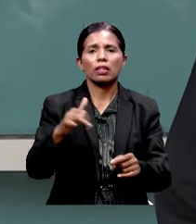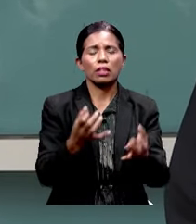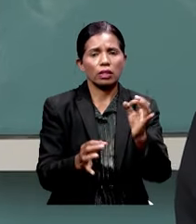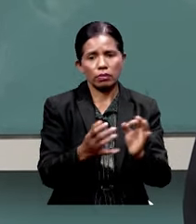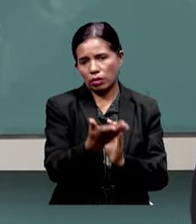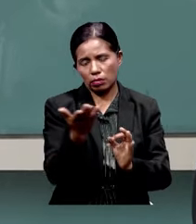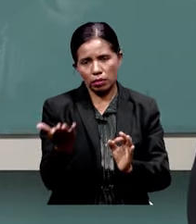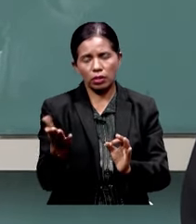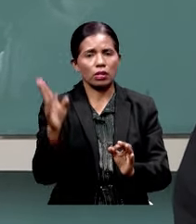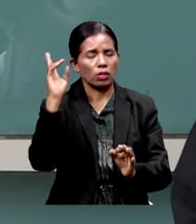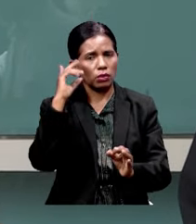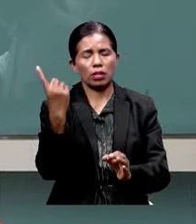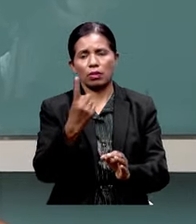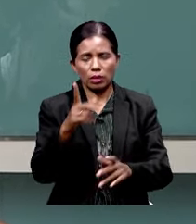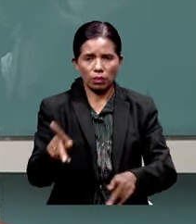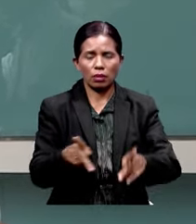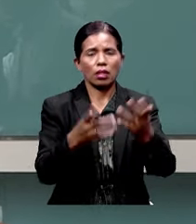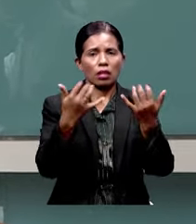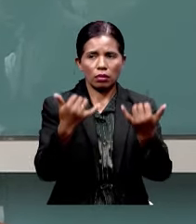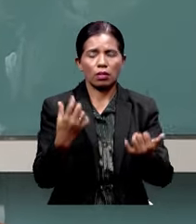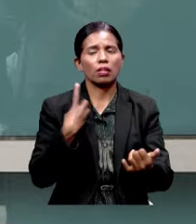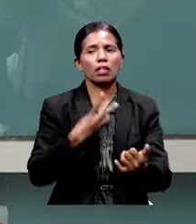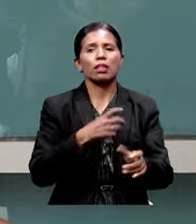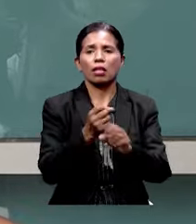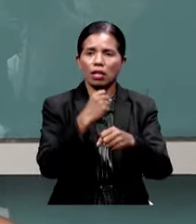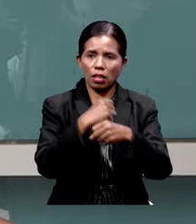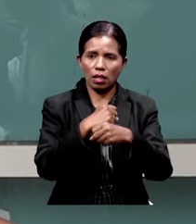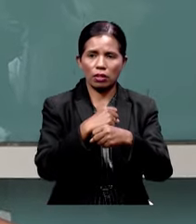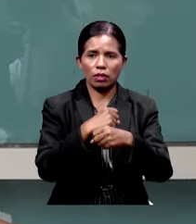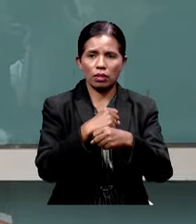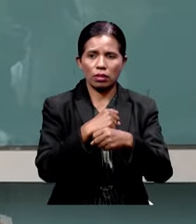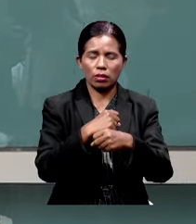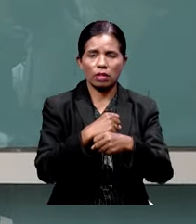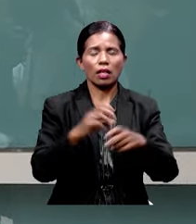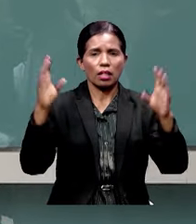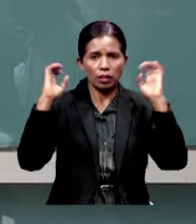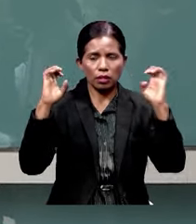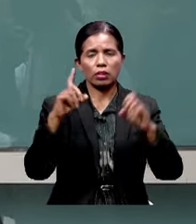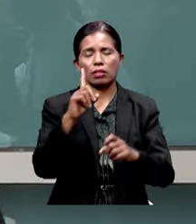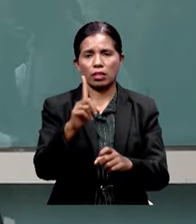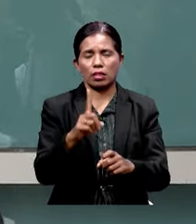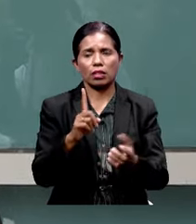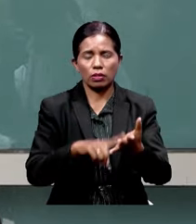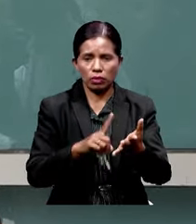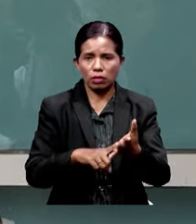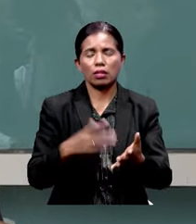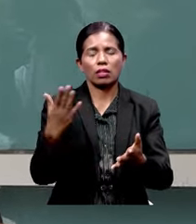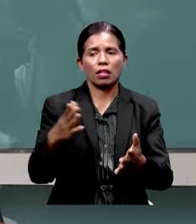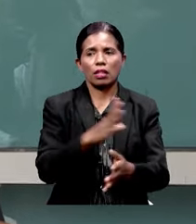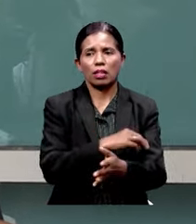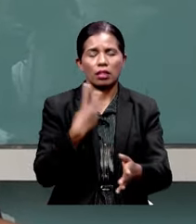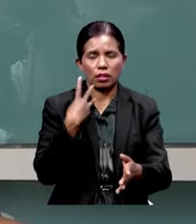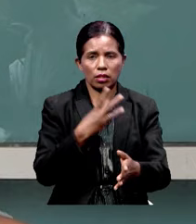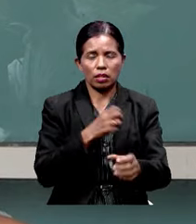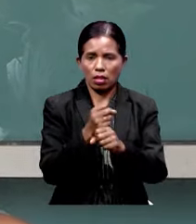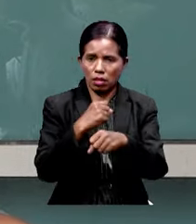bocira rona bebe kia publiko agora nenene ita halu hela exercício ida ia contexto ita